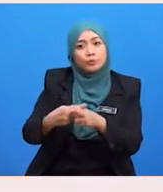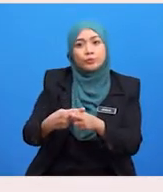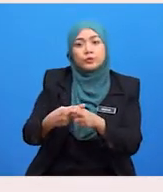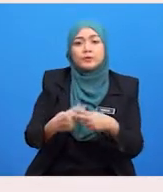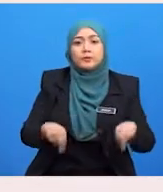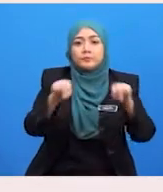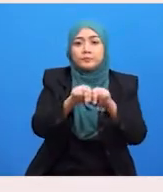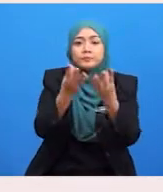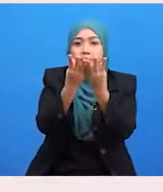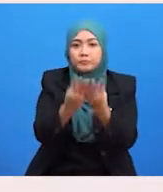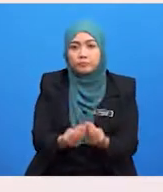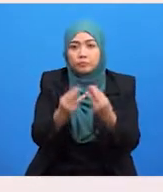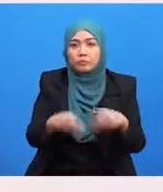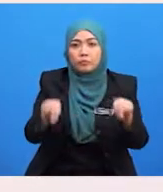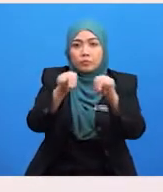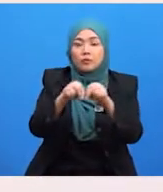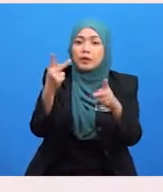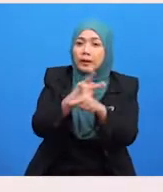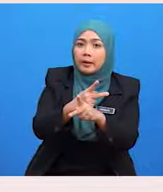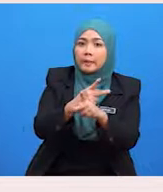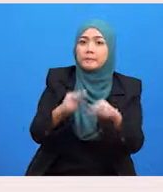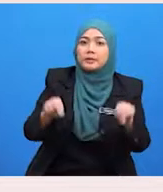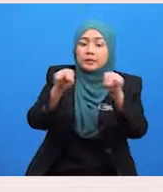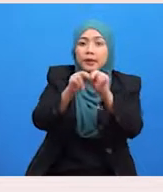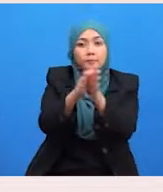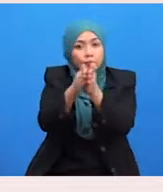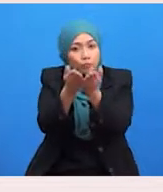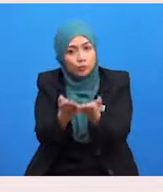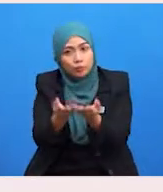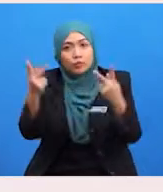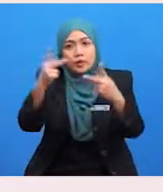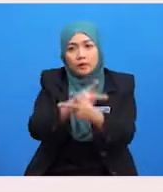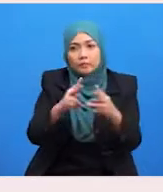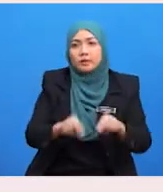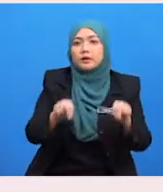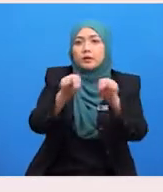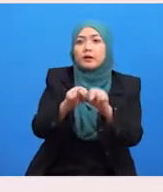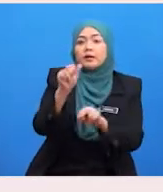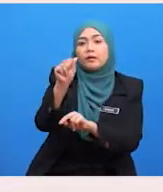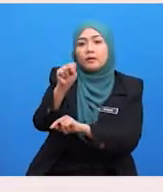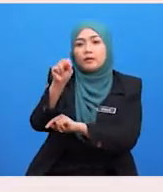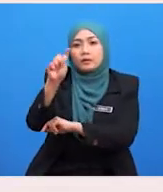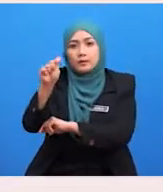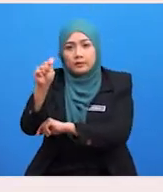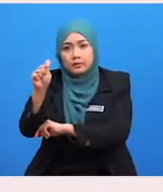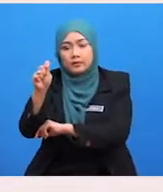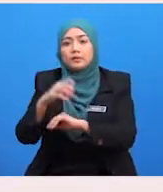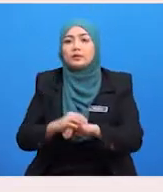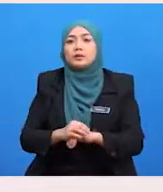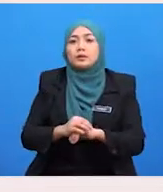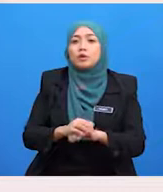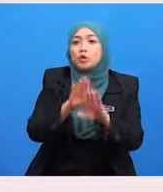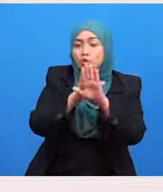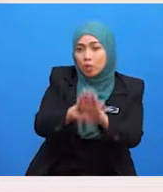susut nilai darab nilai buku, iaitu kos aset bukan semasa tolak susut nilai